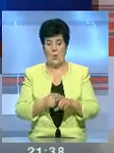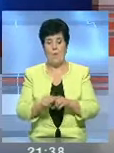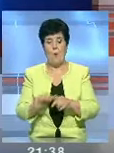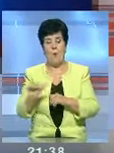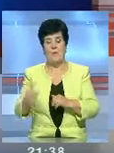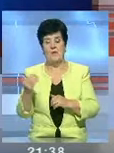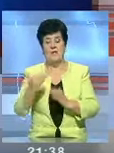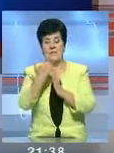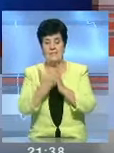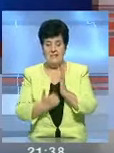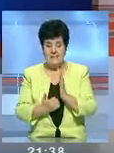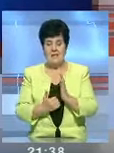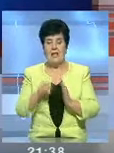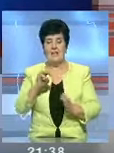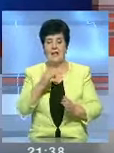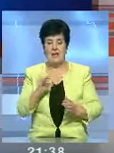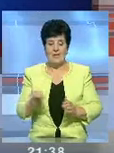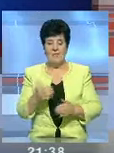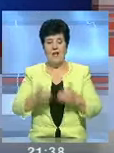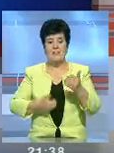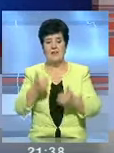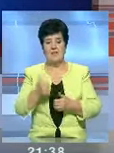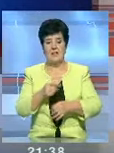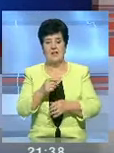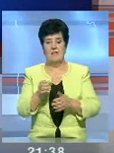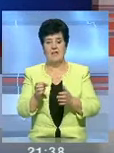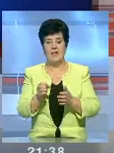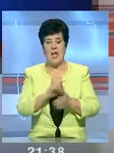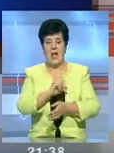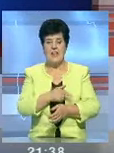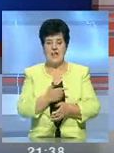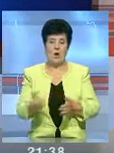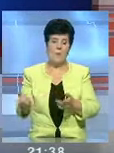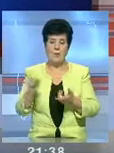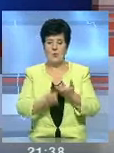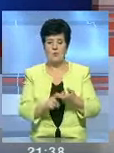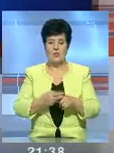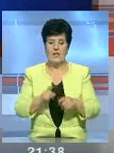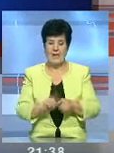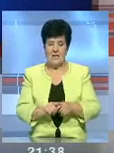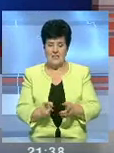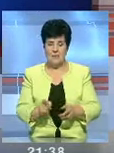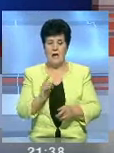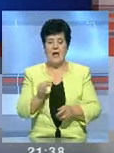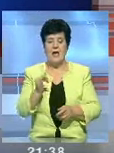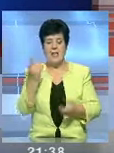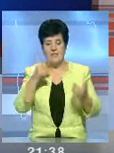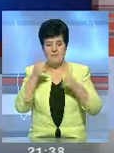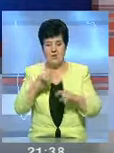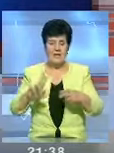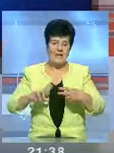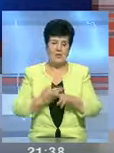тарифы, параллельно еще альтернативную энергию подключить к этому, инновационные технологии подключить. У